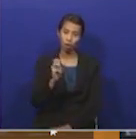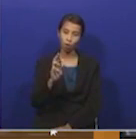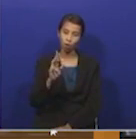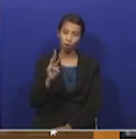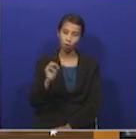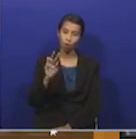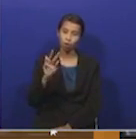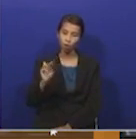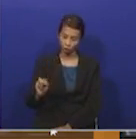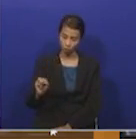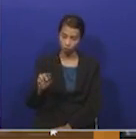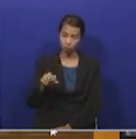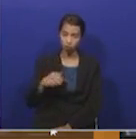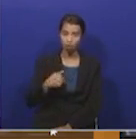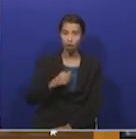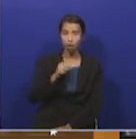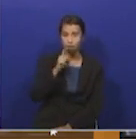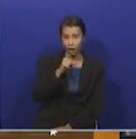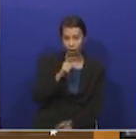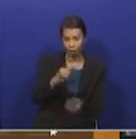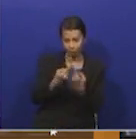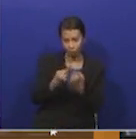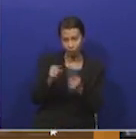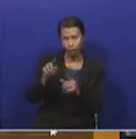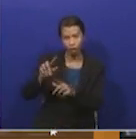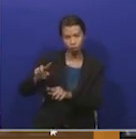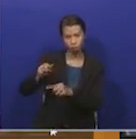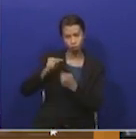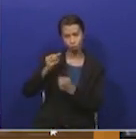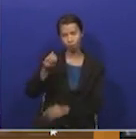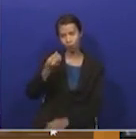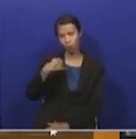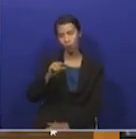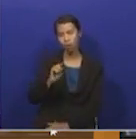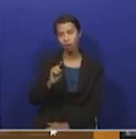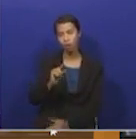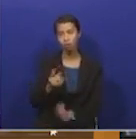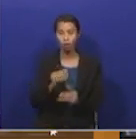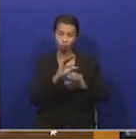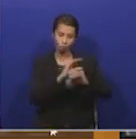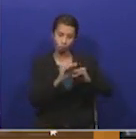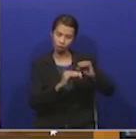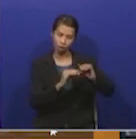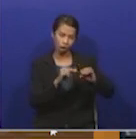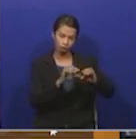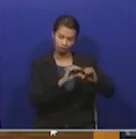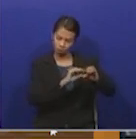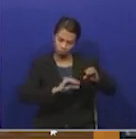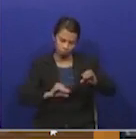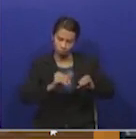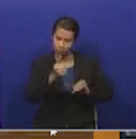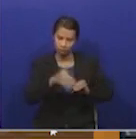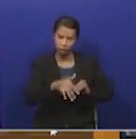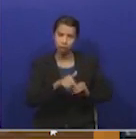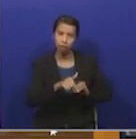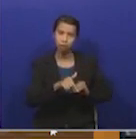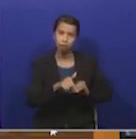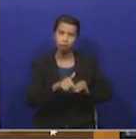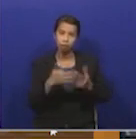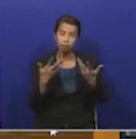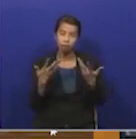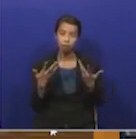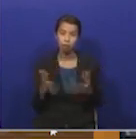แจงก็ได้รับคำตอบว่าโครงการนี้ไม่ถูกตัดท่านจะทำด้วยวิธีการ